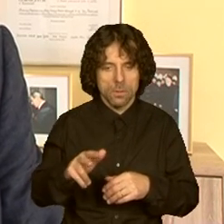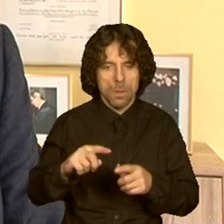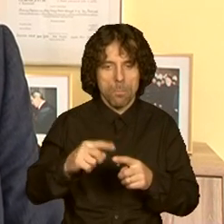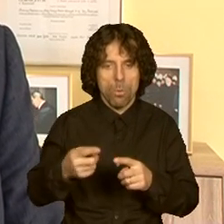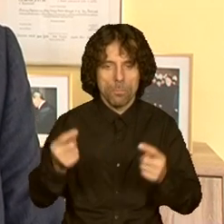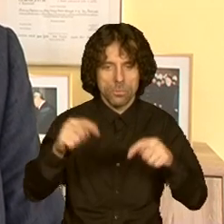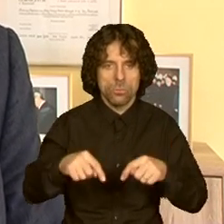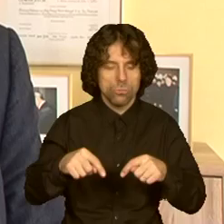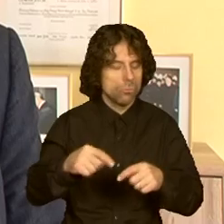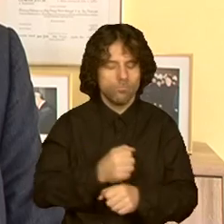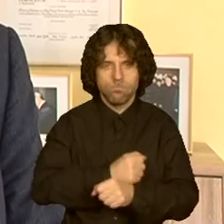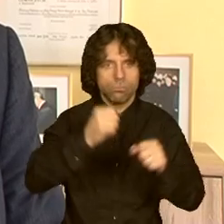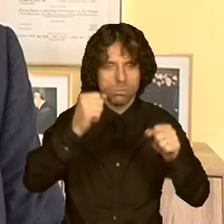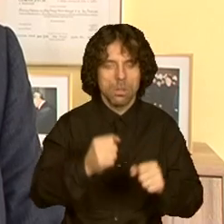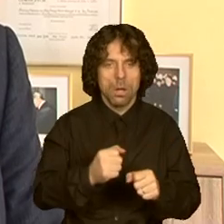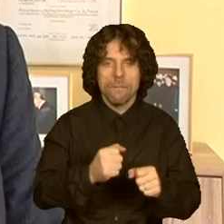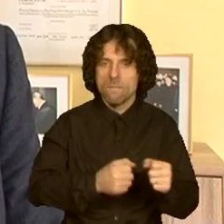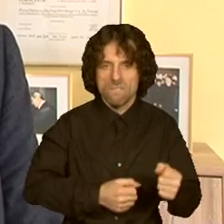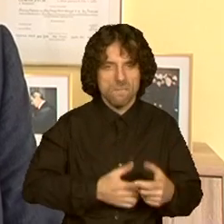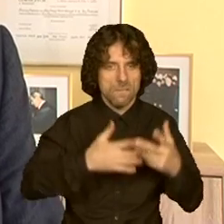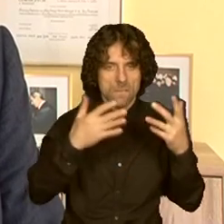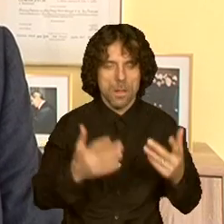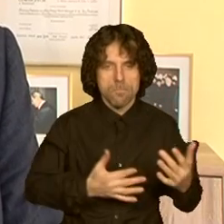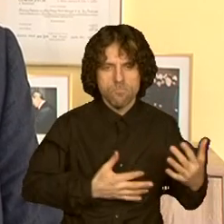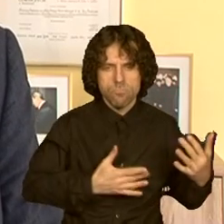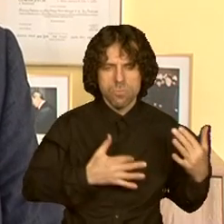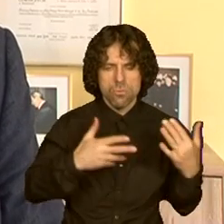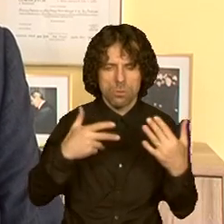3 miesiące po jego przyjściu do kopalni Makoszowy wybuchł tam wielki pożar.